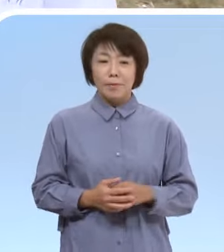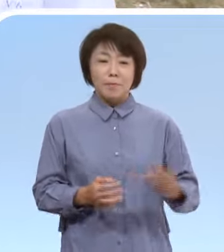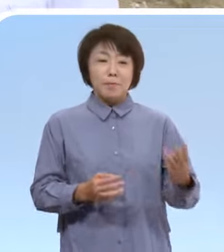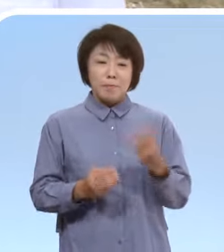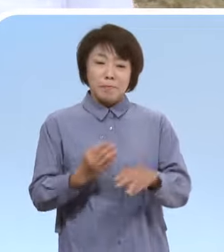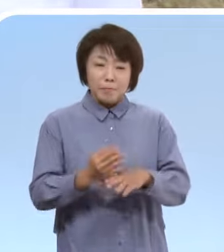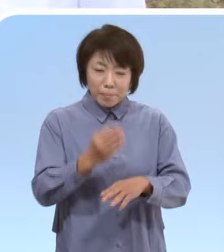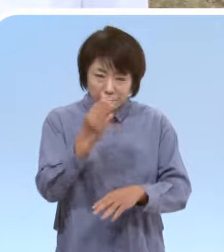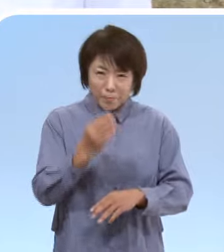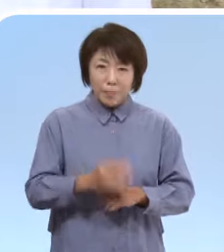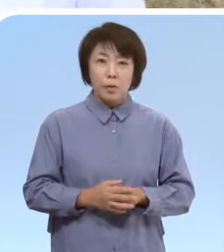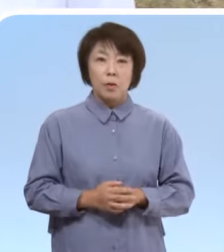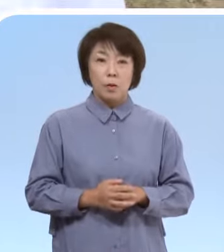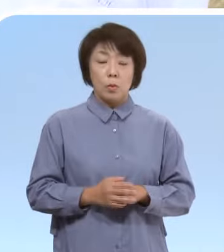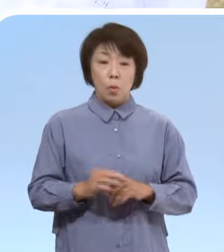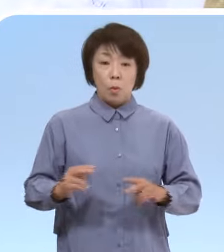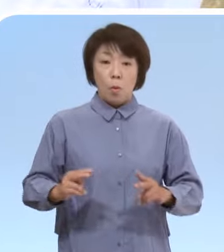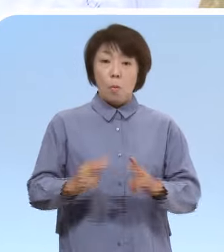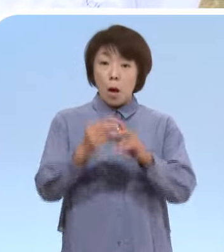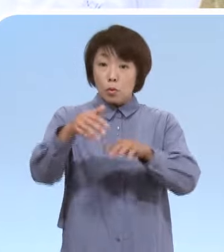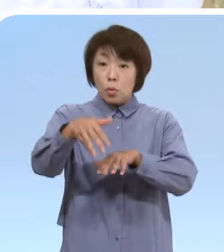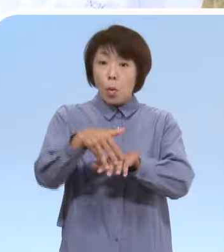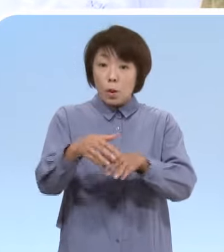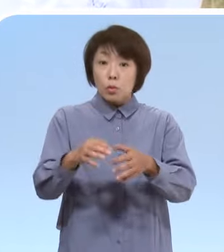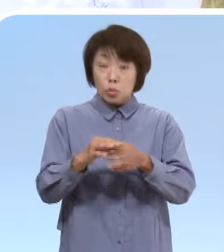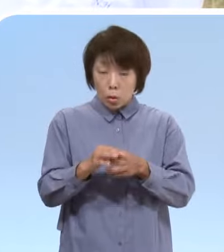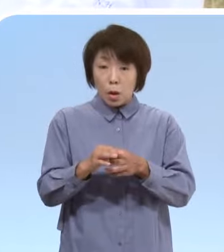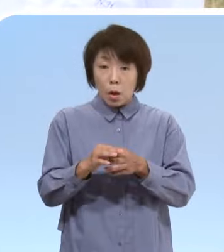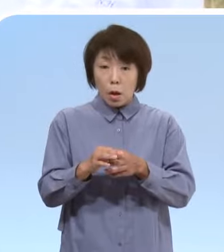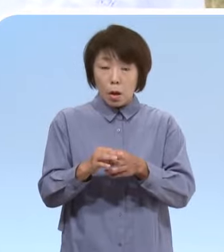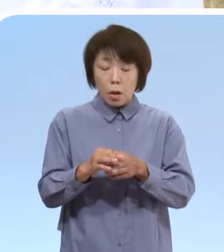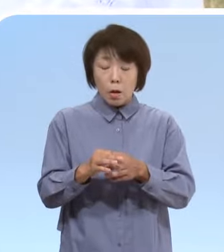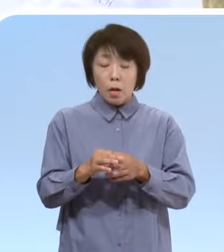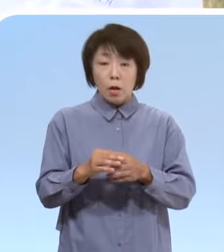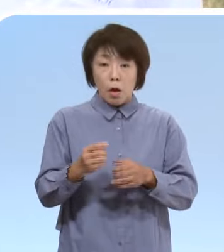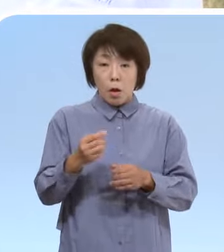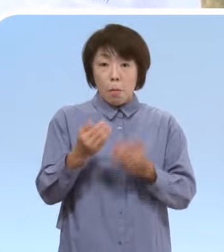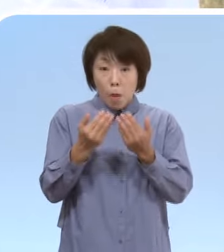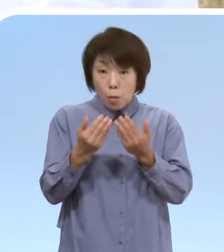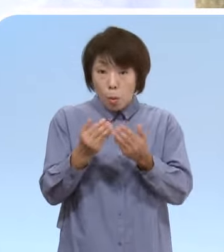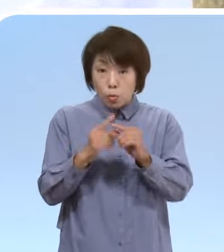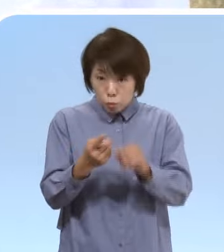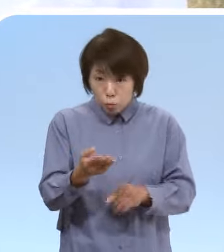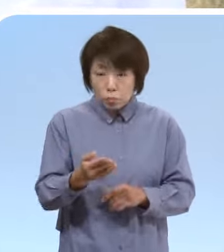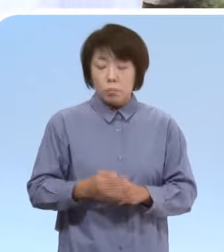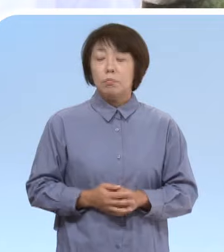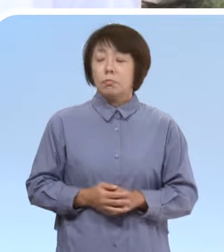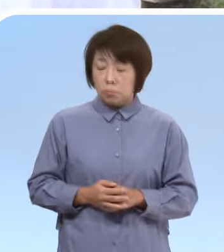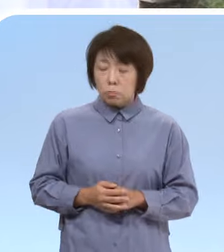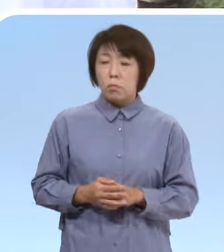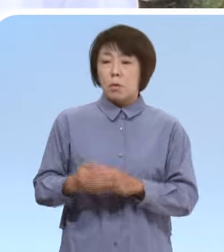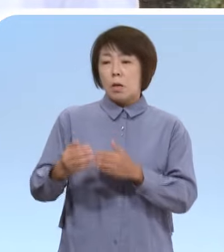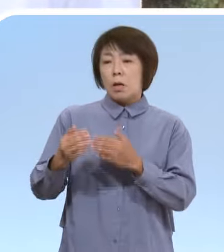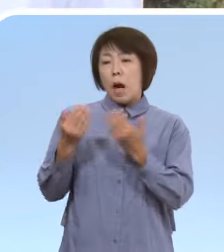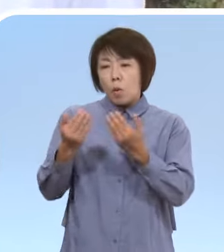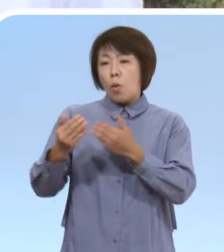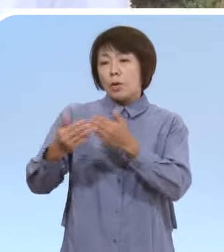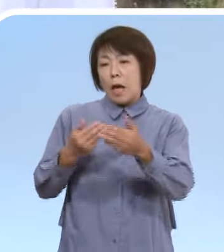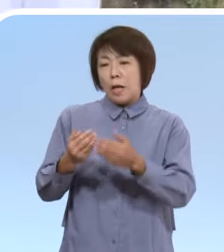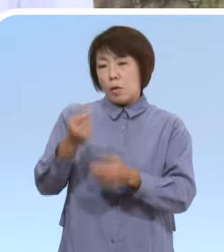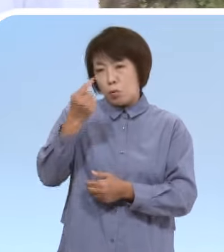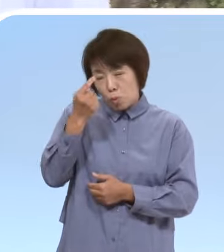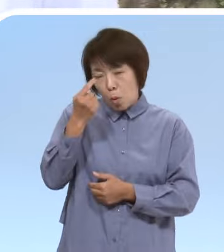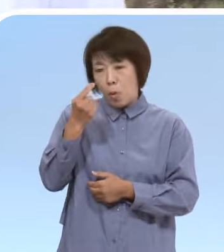良しの3人で来てくれてありがとうございます。この播州織については皆さんはそういう勉強してるんですか？ 今探究の授業